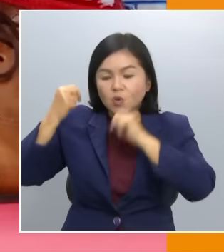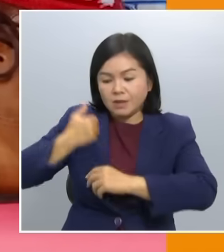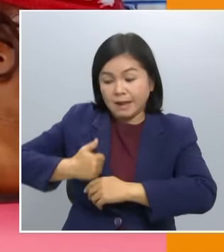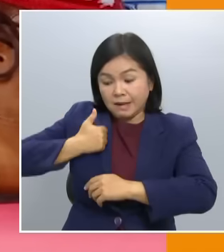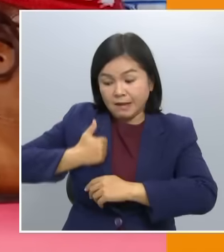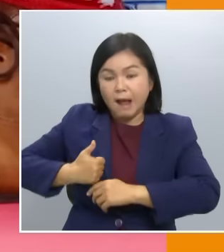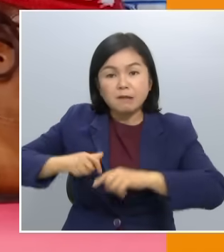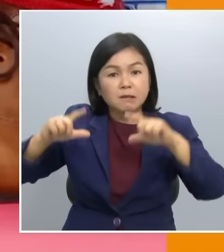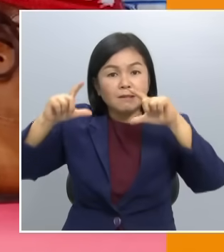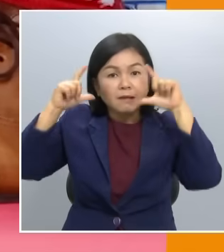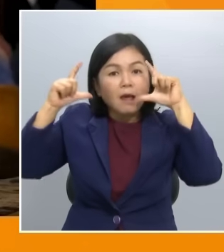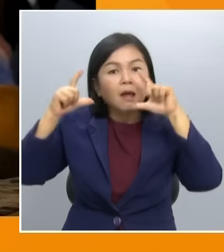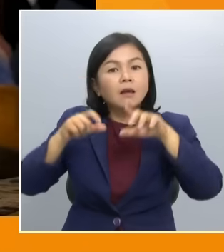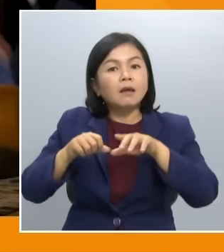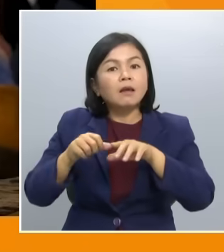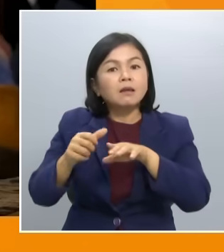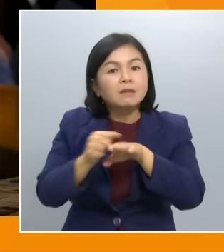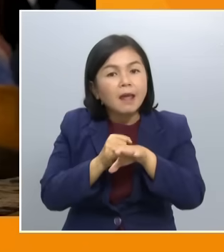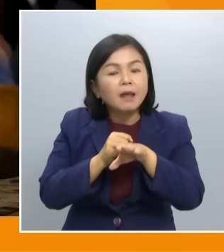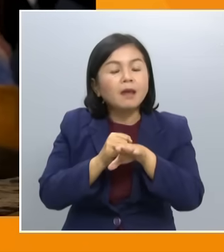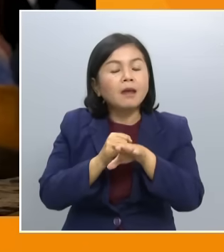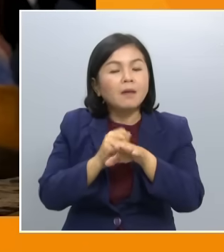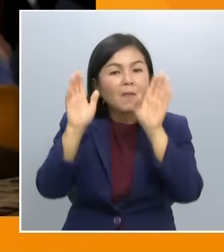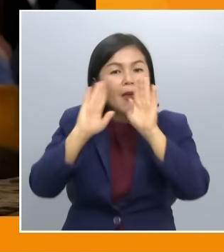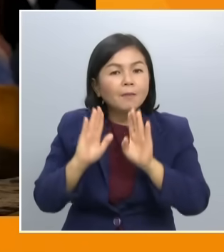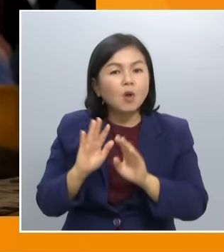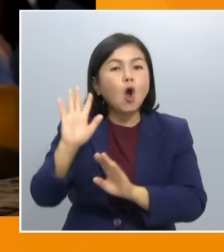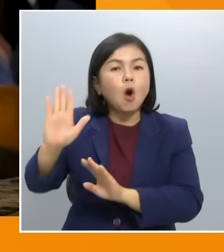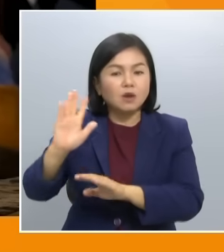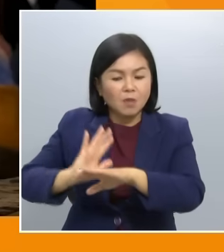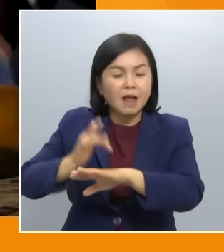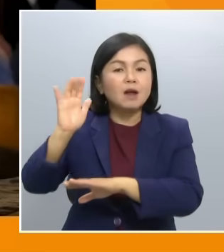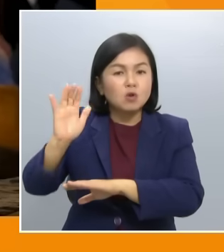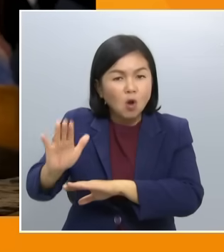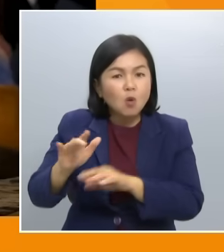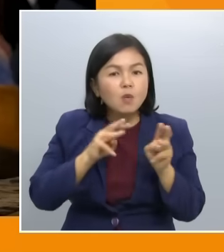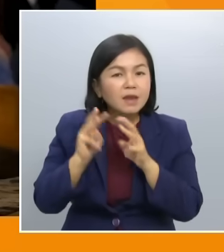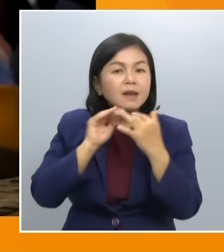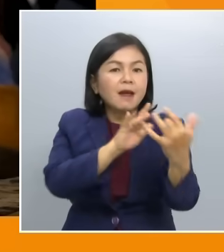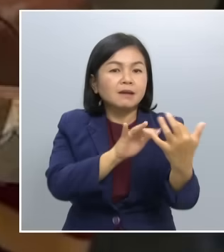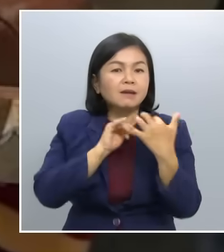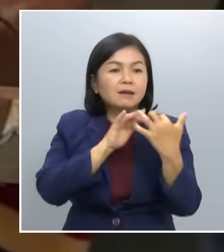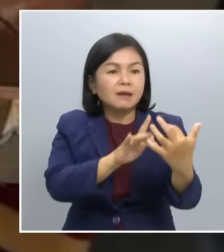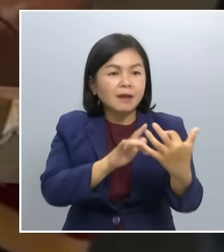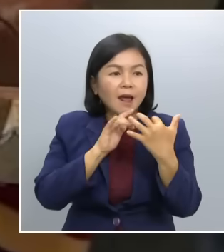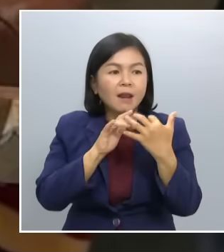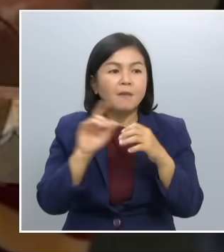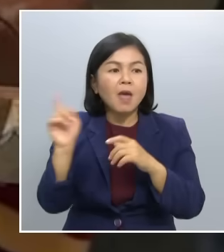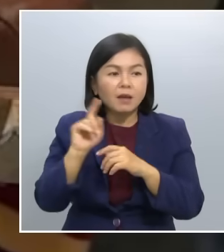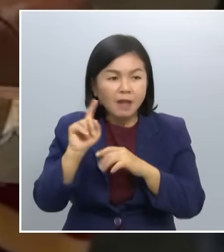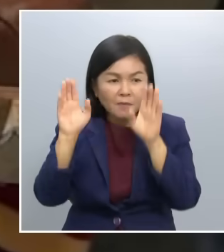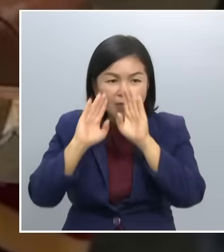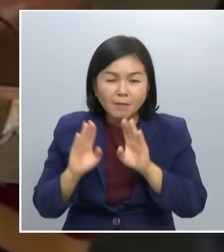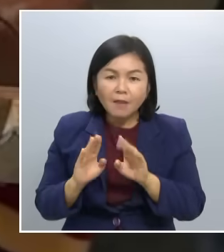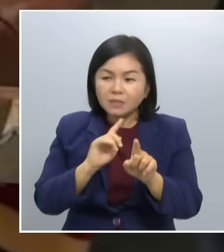ายาว่าถุงเท้าทางการทูตมันเป็นสิ่งที่สร้างทั้งเอกลักษณ์และเป็นเครื่องมือในการสื่อสารจนกระทั่งได้ฉายาอย่างที่ว่าที่ว่านี ้